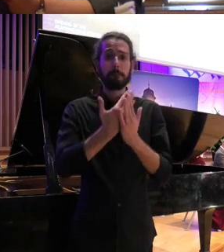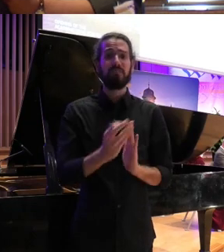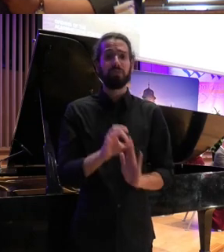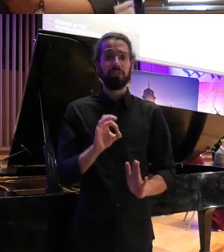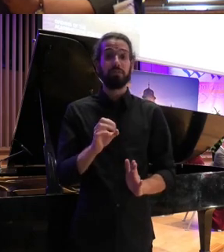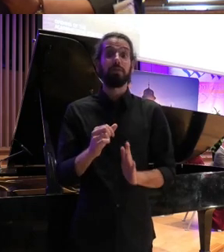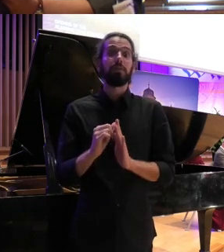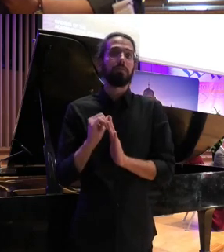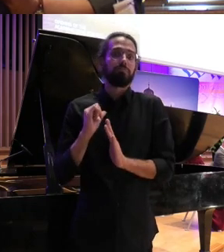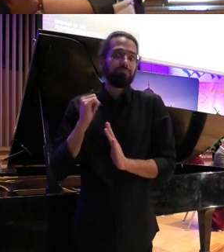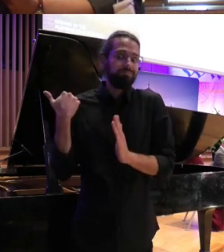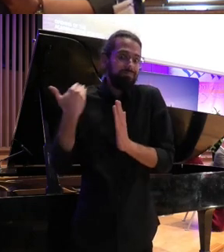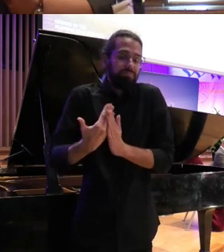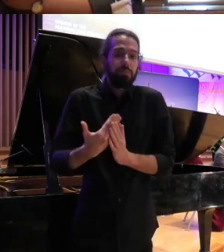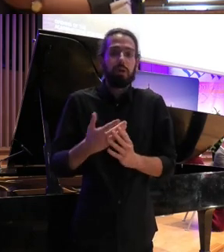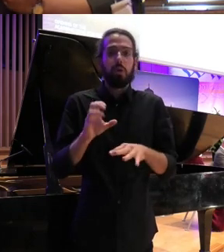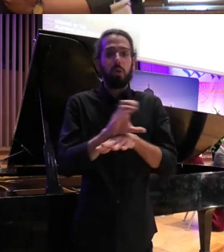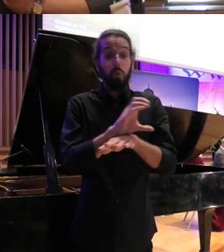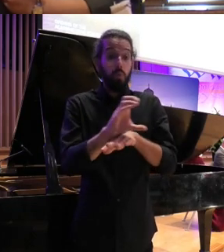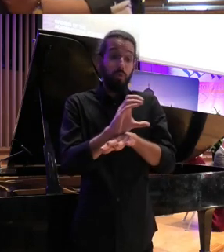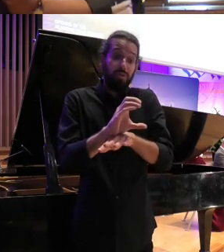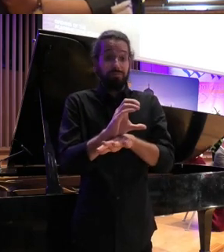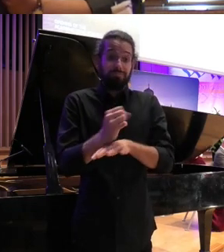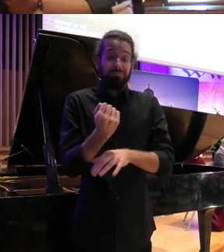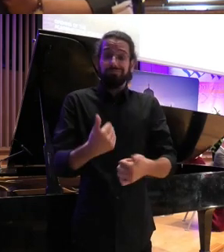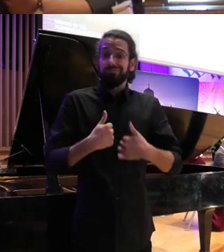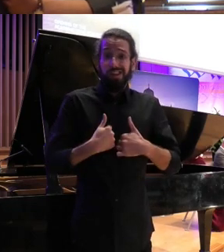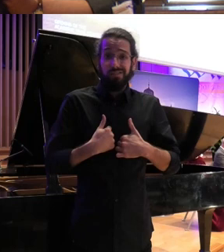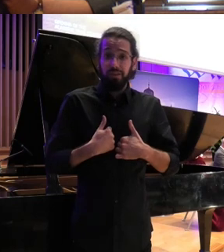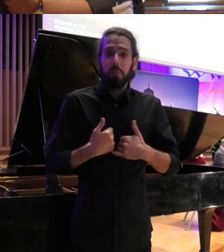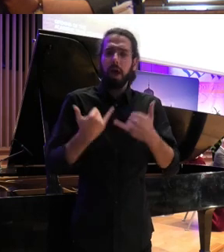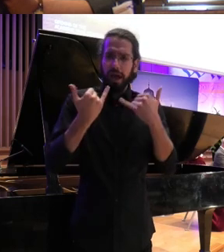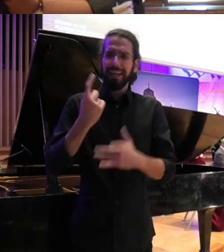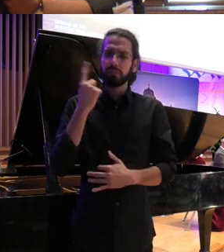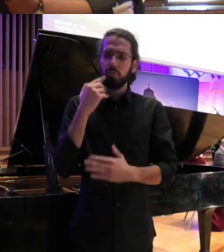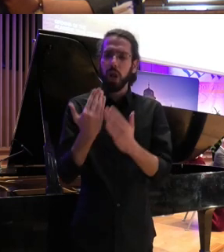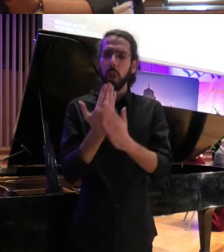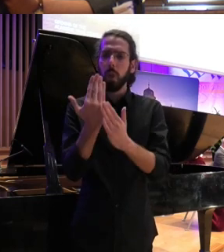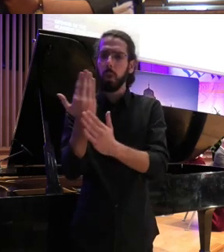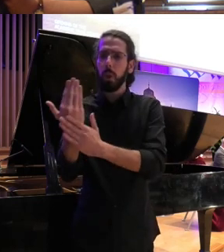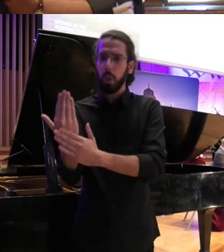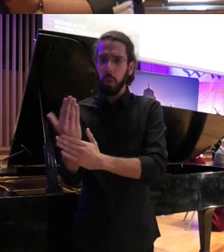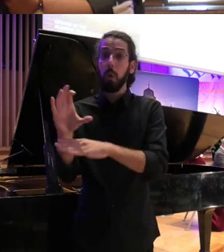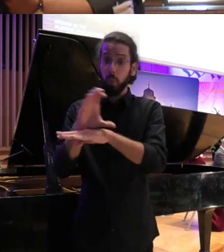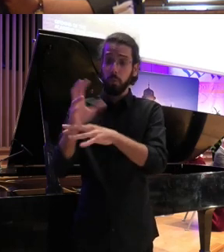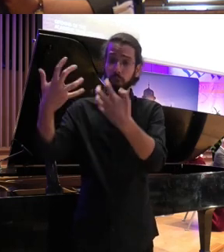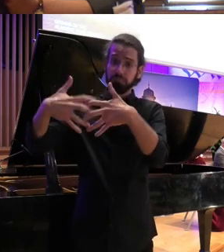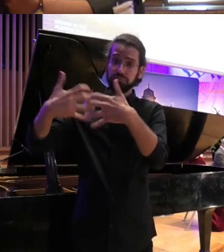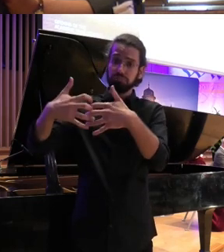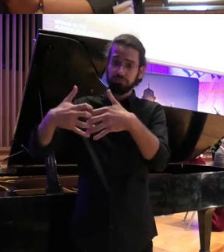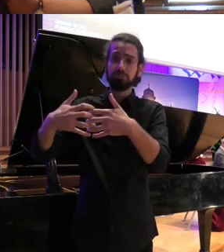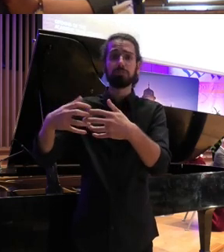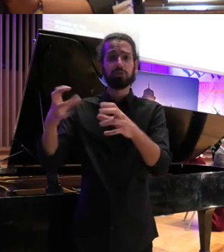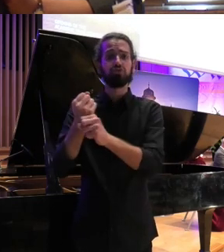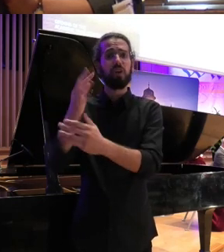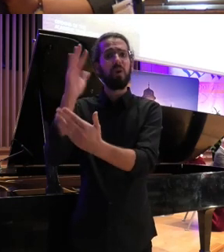der Computer eigentlich keine Hilfe, aber gerade ganz aktuell schaffen es Computer wirklich auch Beweise, wie sie in der